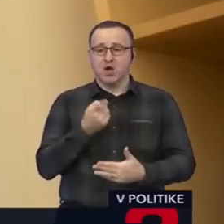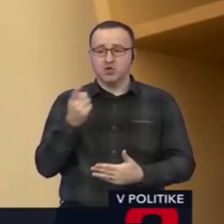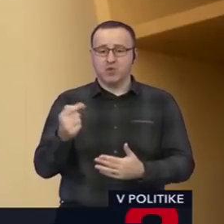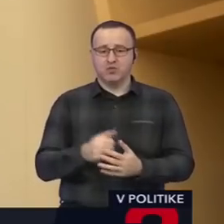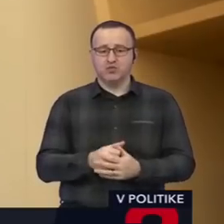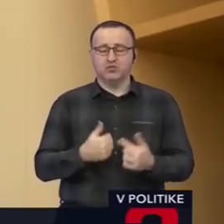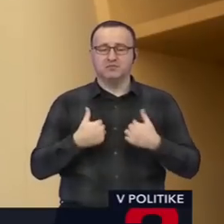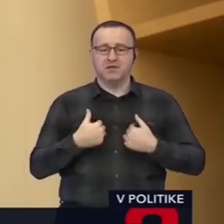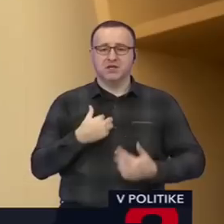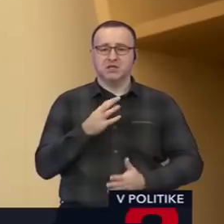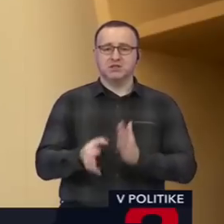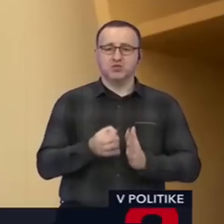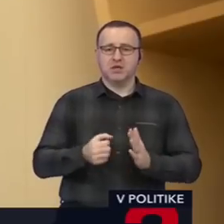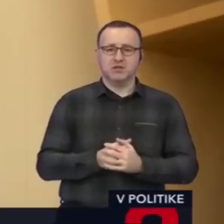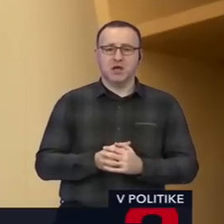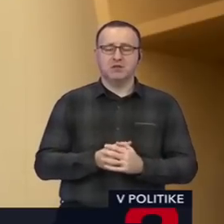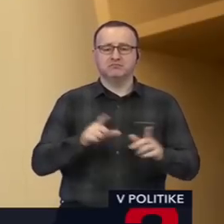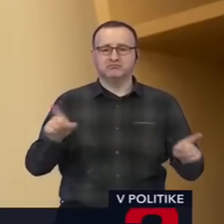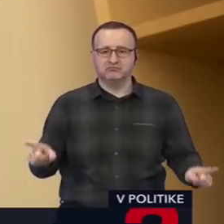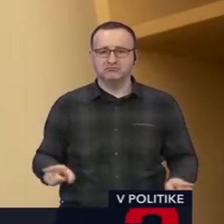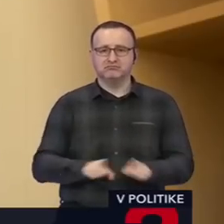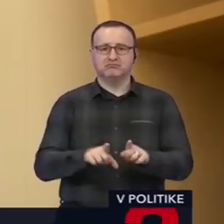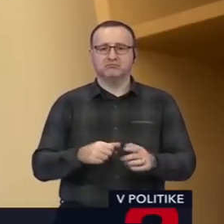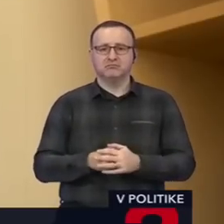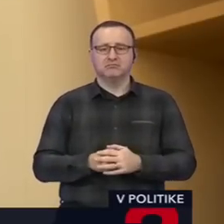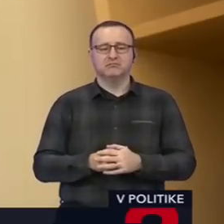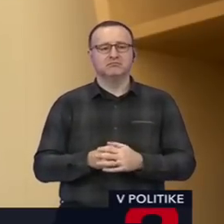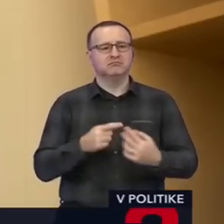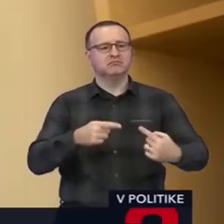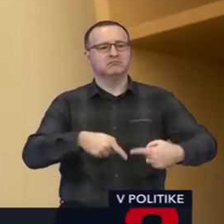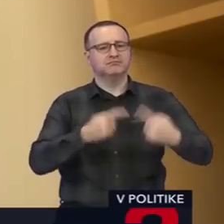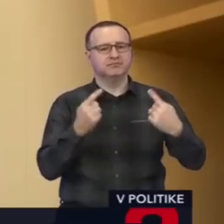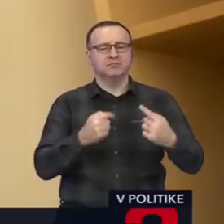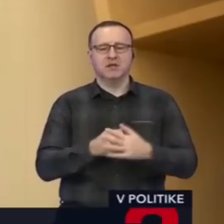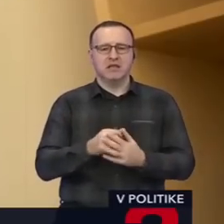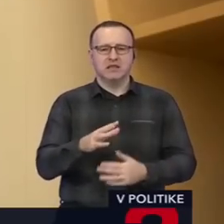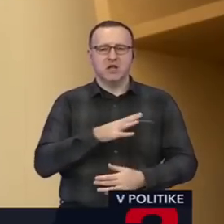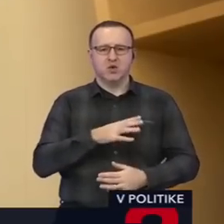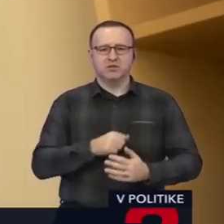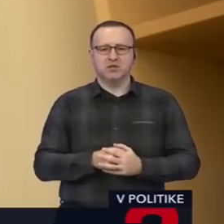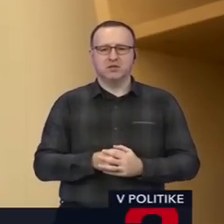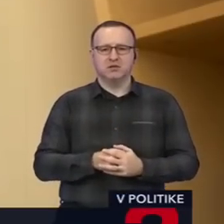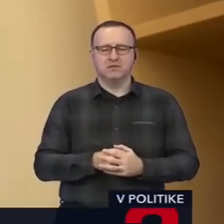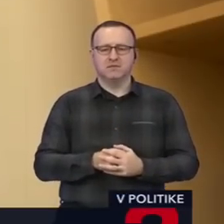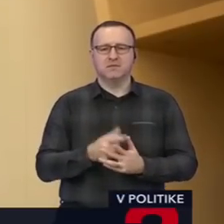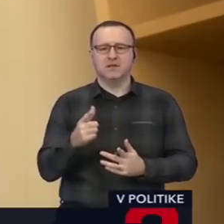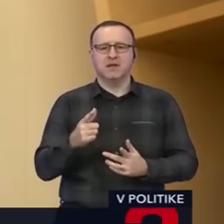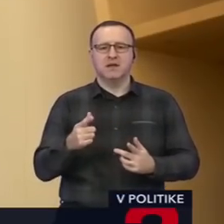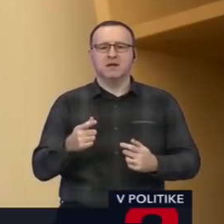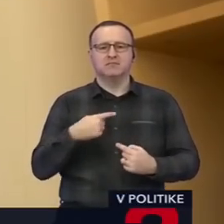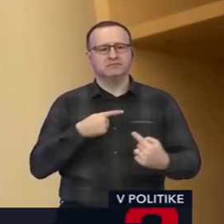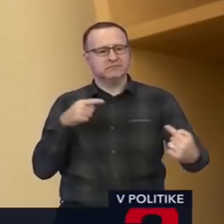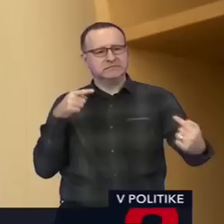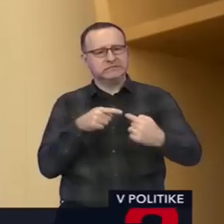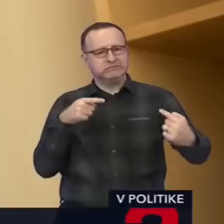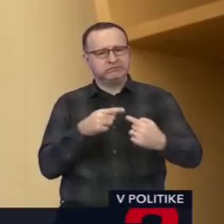v situácii, že ten bezprostredný, alebo teda nejaká konfrontácia s Ruskom bezprostredne nehrozí, že v tom meraní síl by sa mali jednoznačne